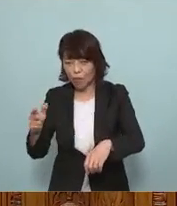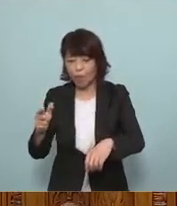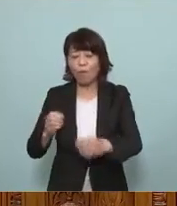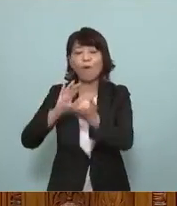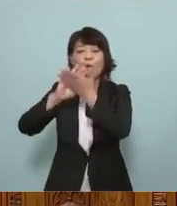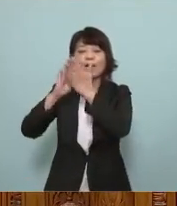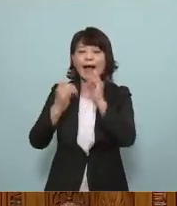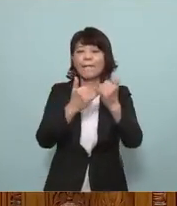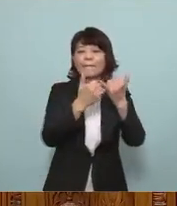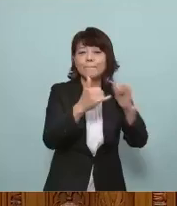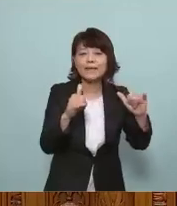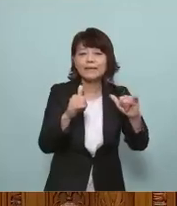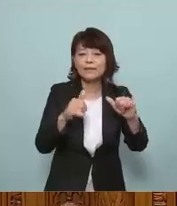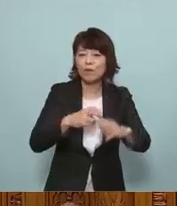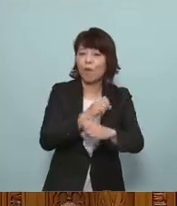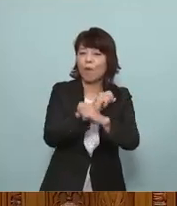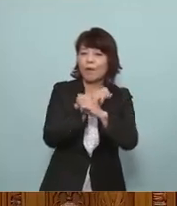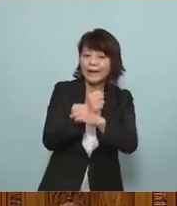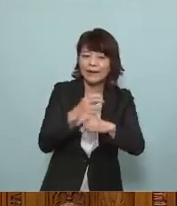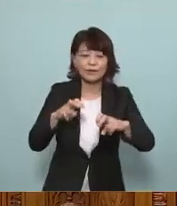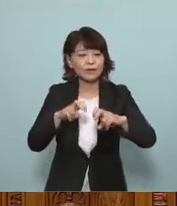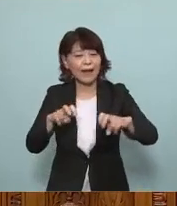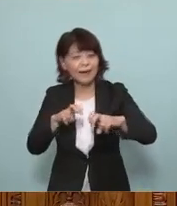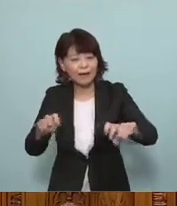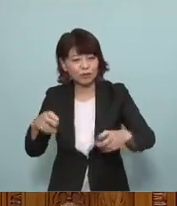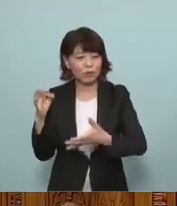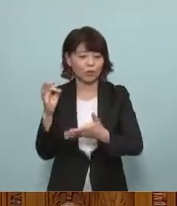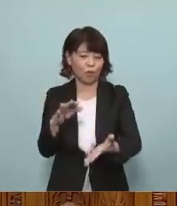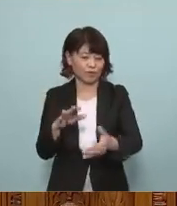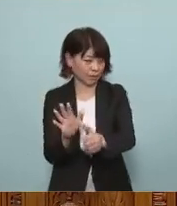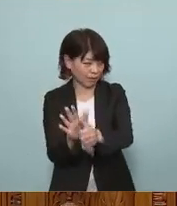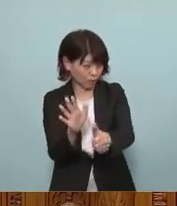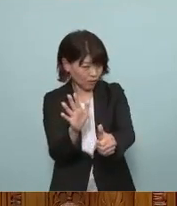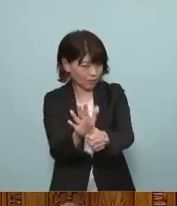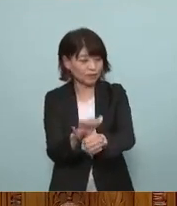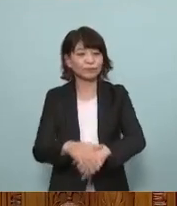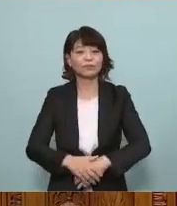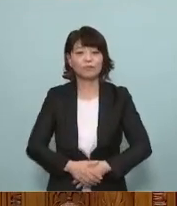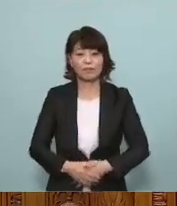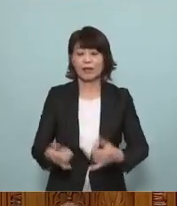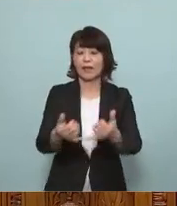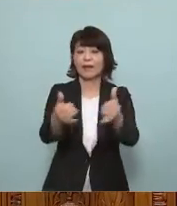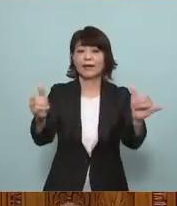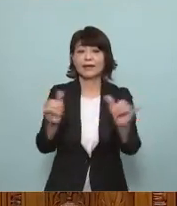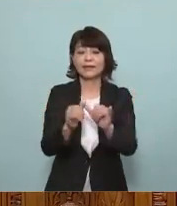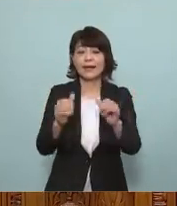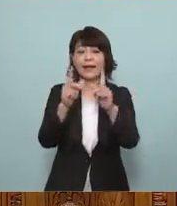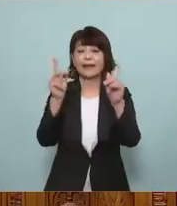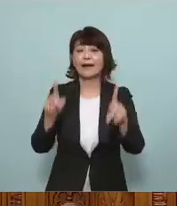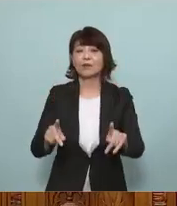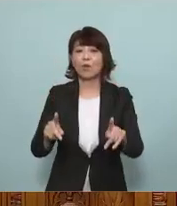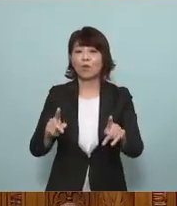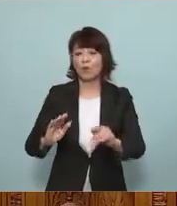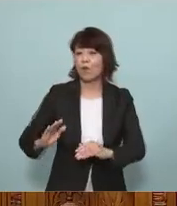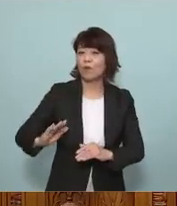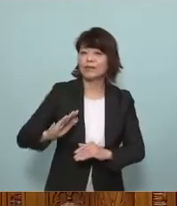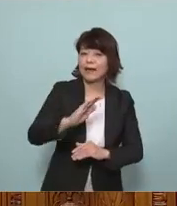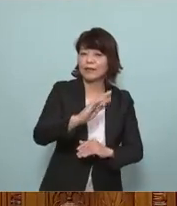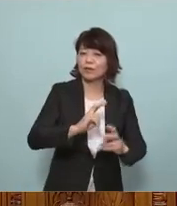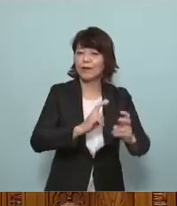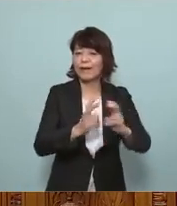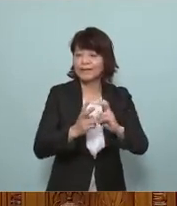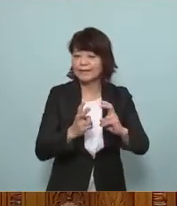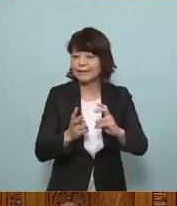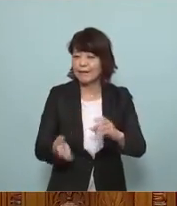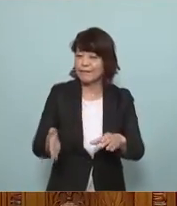の研究開発投資を後押ししていきます。社会課題を成長のエンジンへと押し上げ